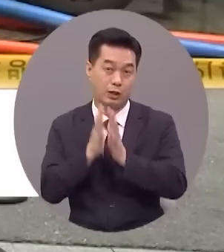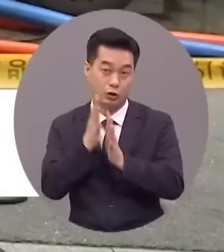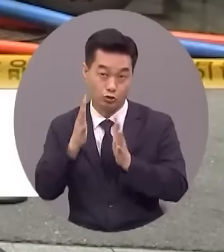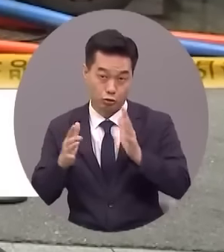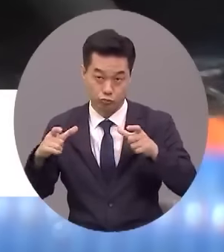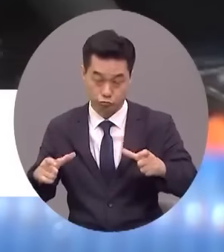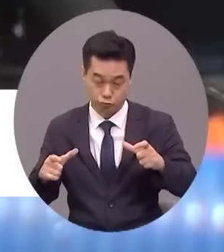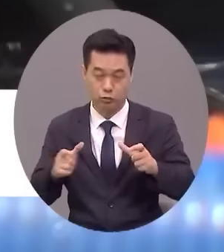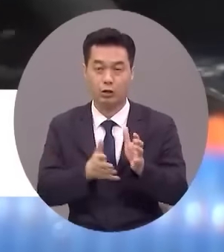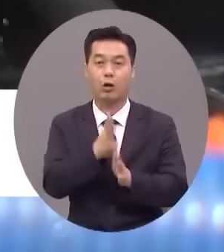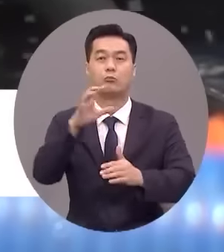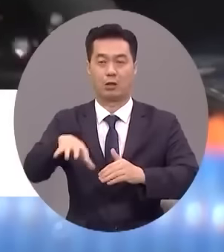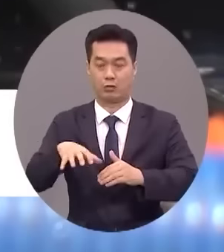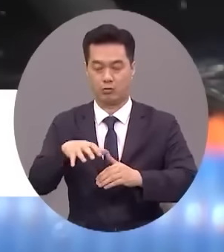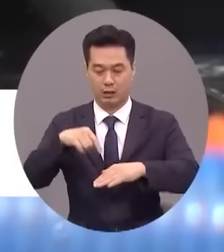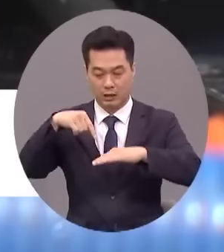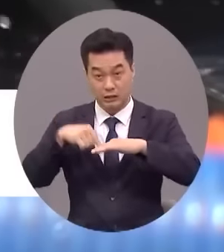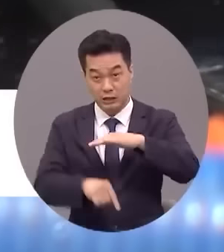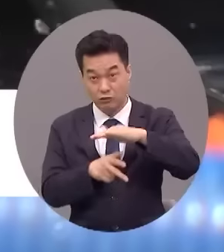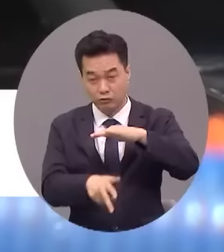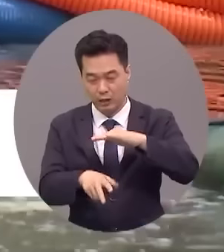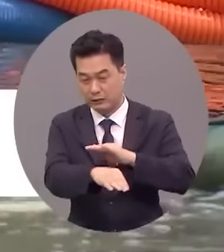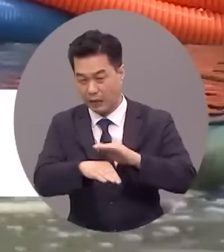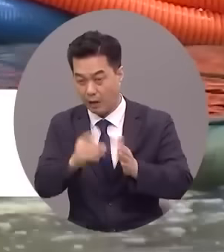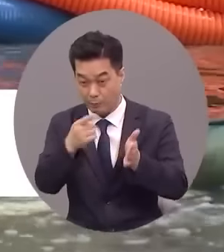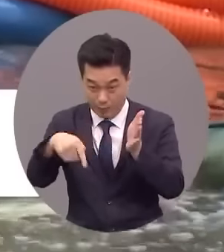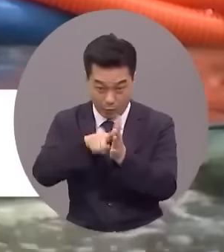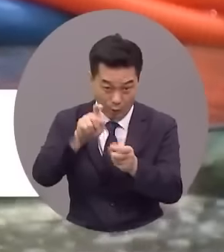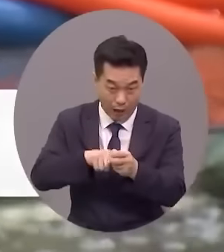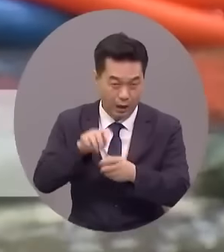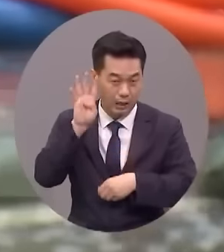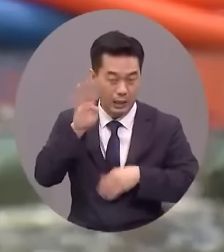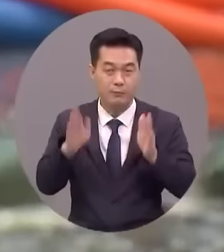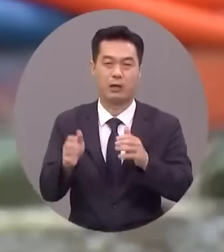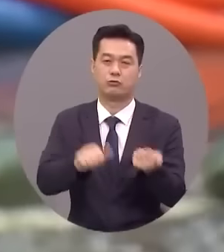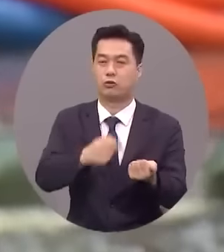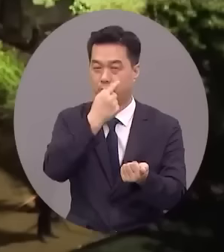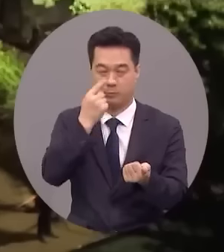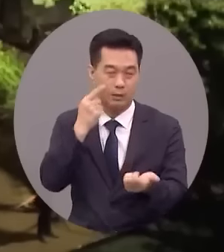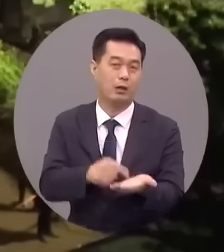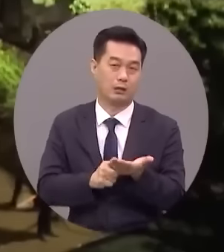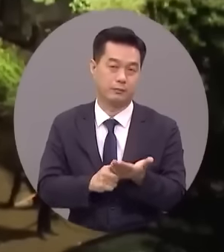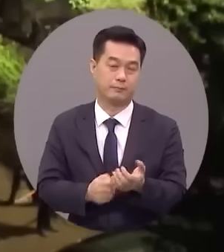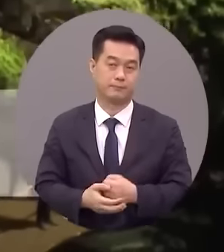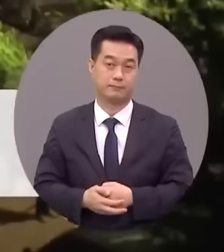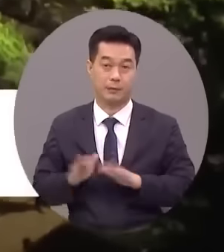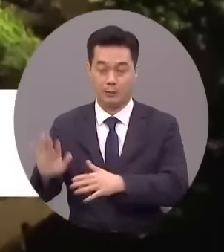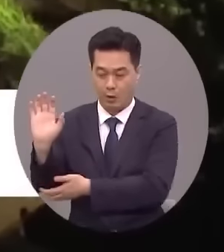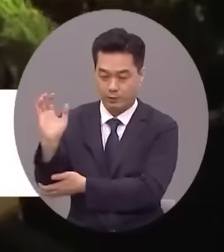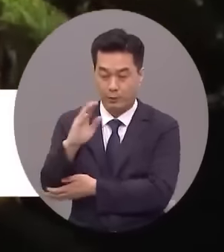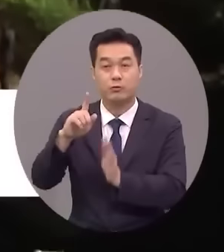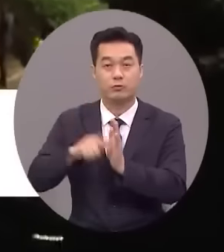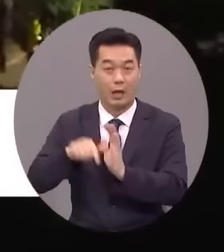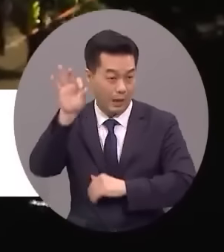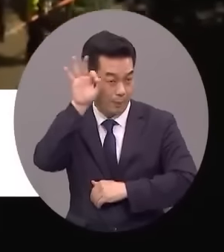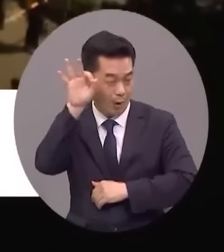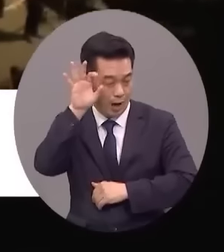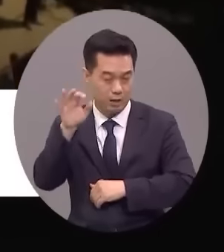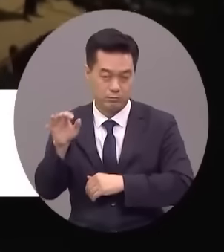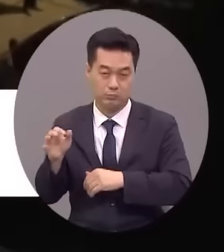건물에서도 차를 빼러 지하 주차장에 들어갔던 남성이 나흘 만에 숨진 채 발견됐습니다. 이번 태풍 땐 포항에서